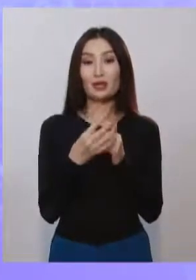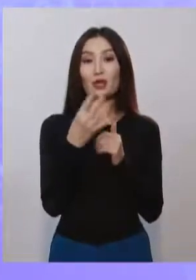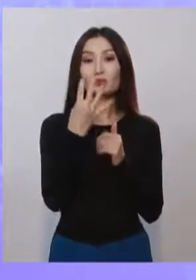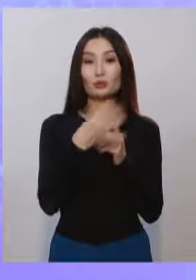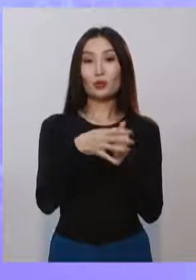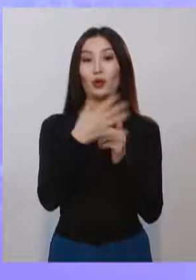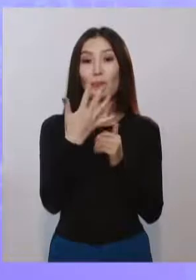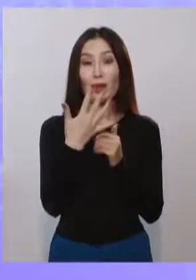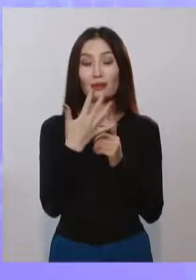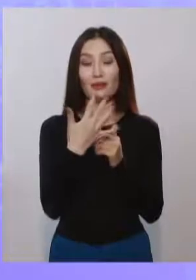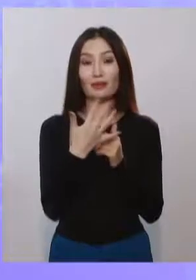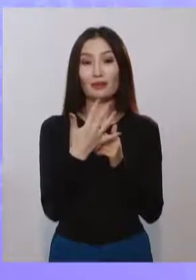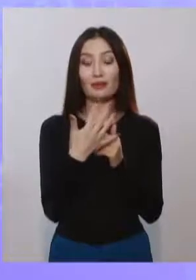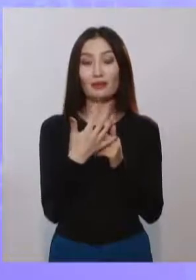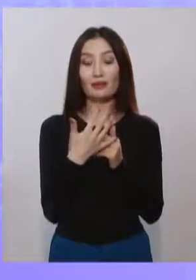445